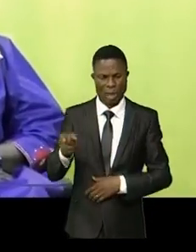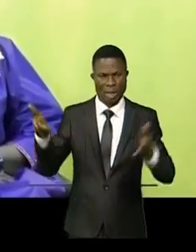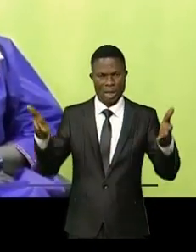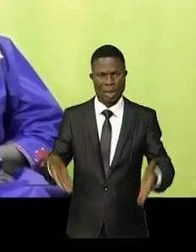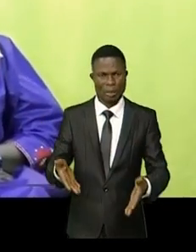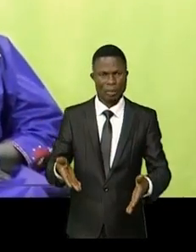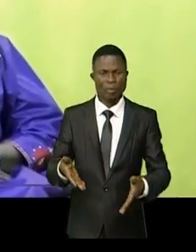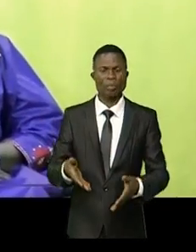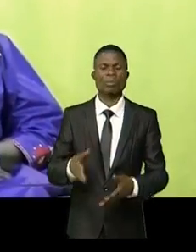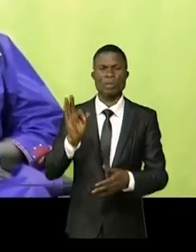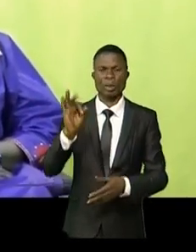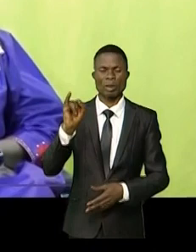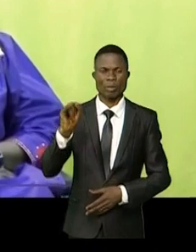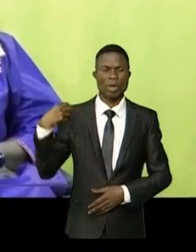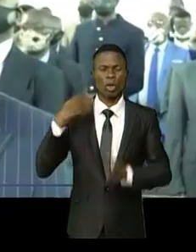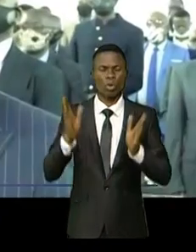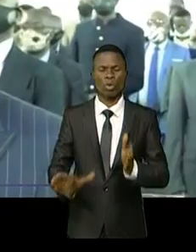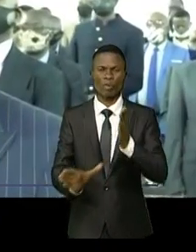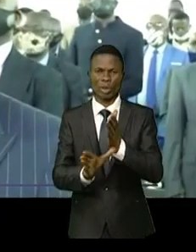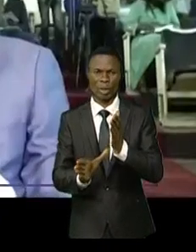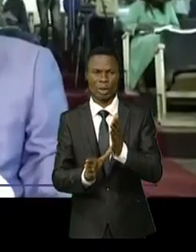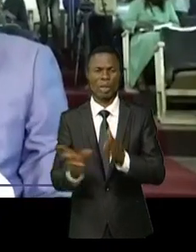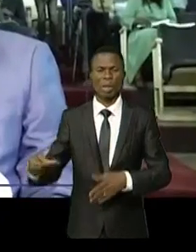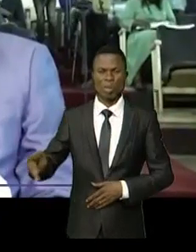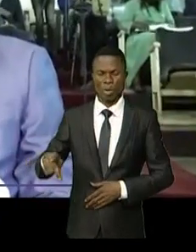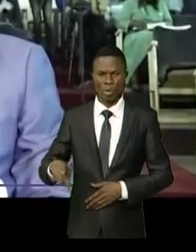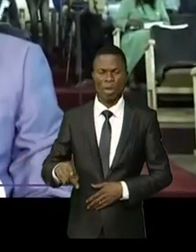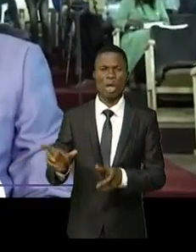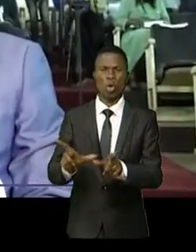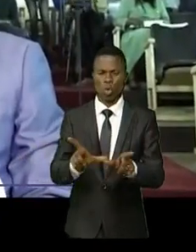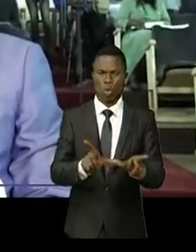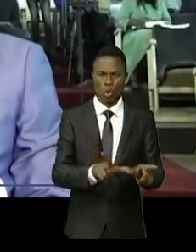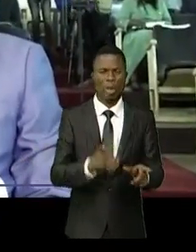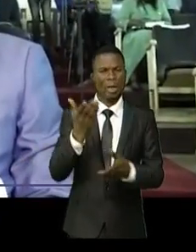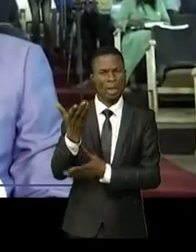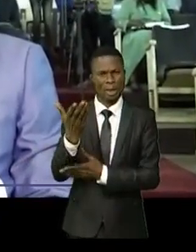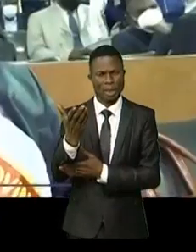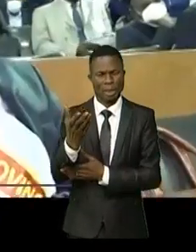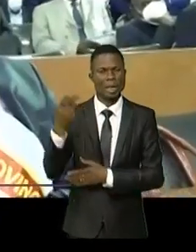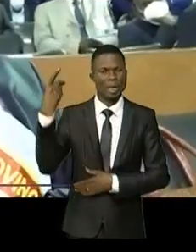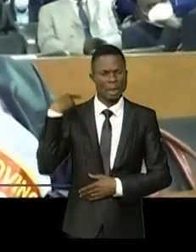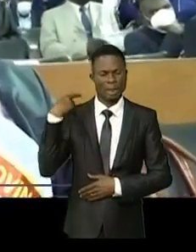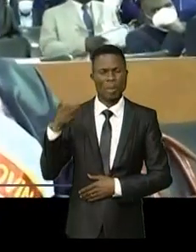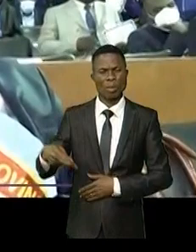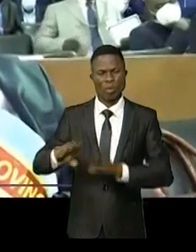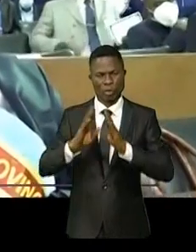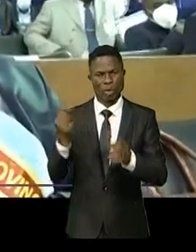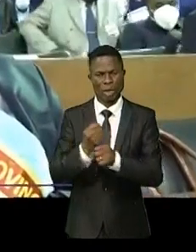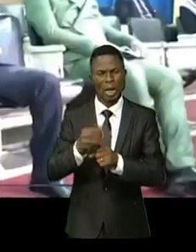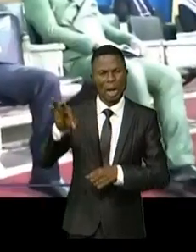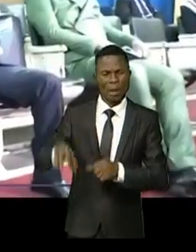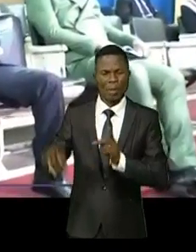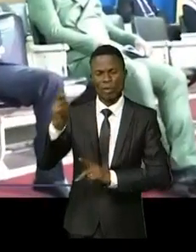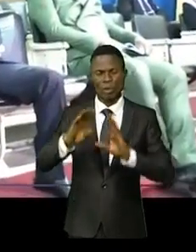de Fifi Masuka, gouverneur intérimaire de la province de Lualaba, il a invité les élus à travailler pour le bien-être de